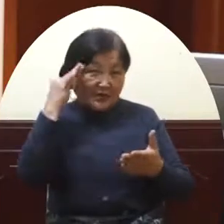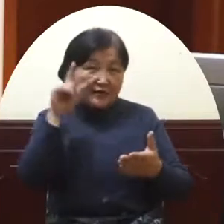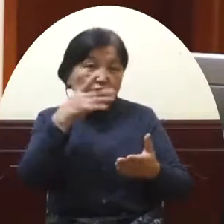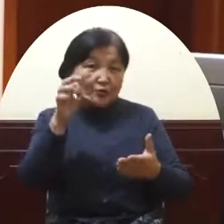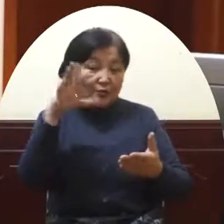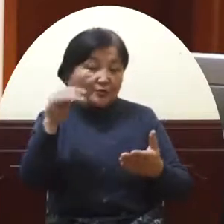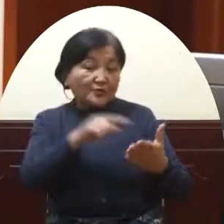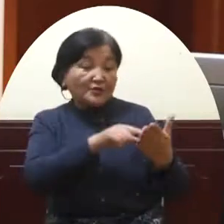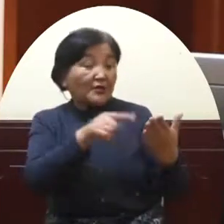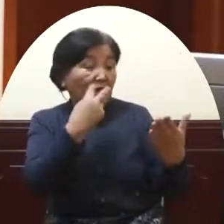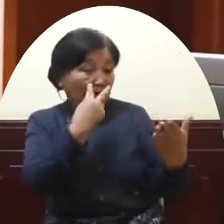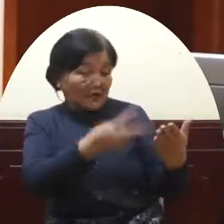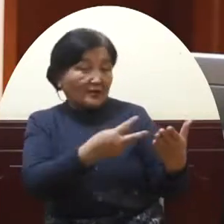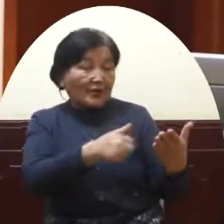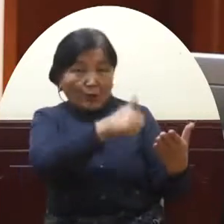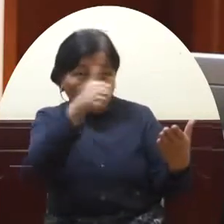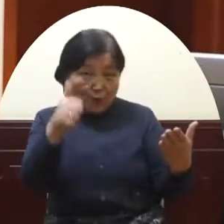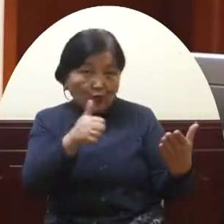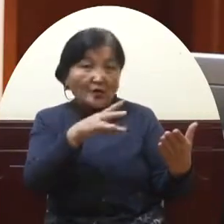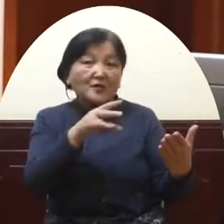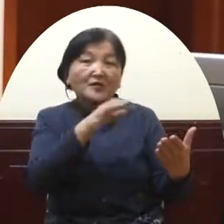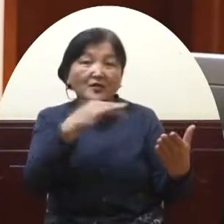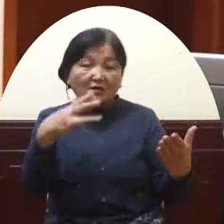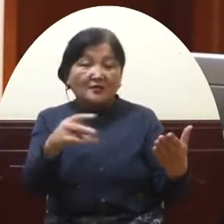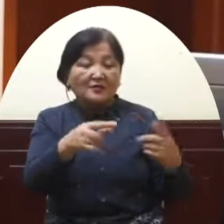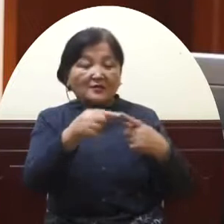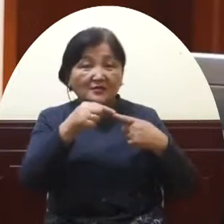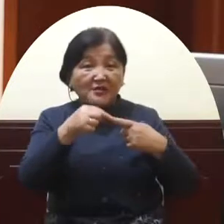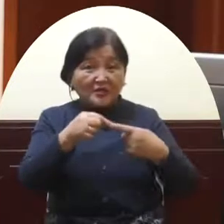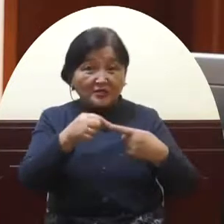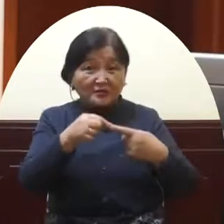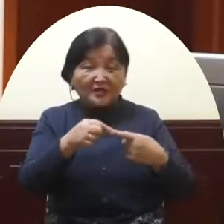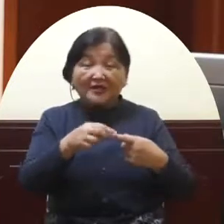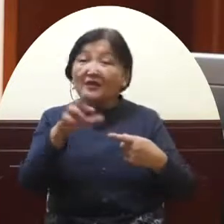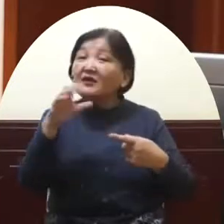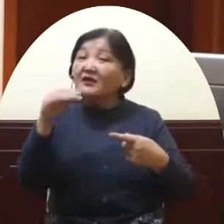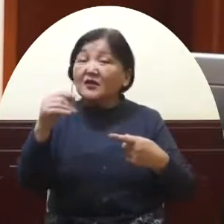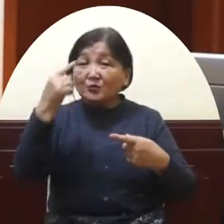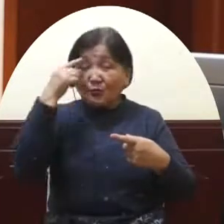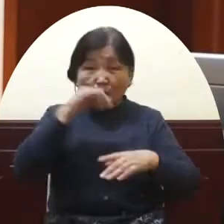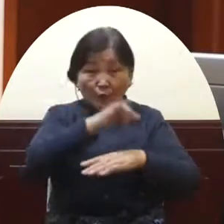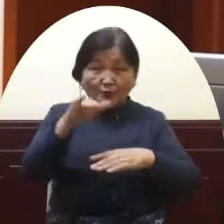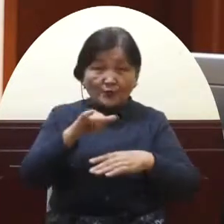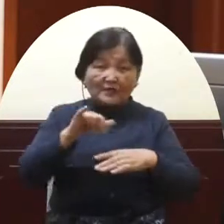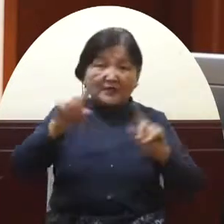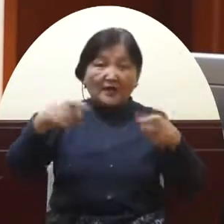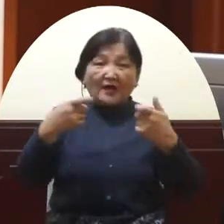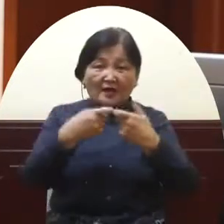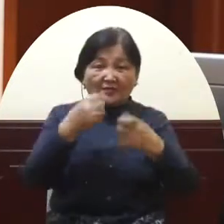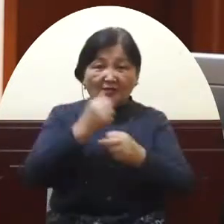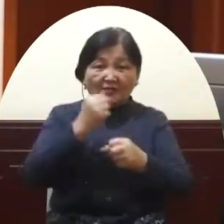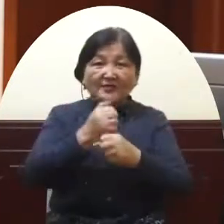энэ бүх нийтийн байх зарчмыг яаж хангах вэ гэдэг асуудлыг бол байнга асууж яадаг. За энэ хүрээндээ бас байнга асуулт тавьж